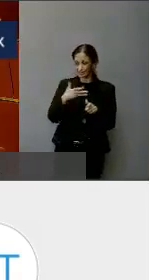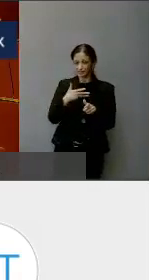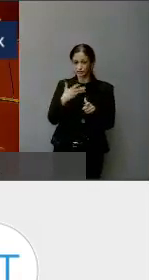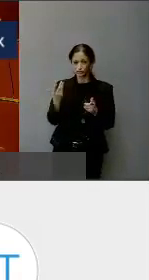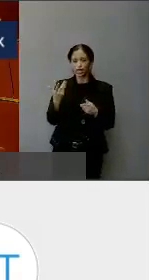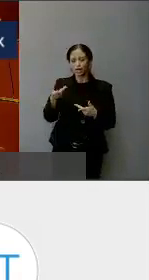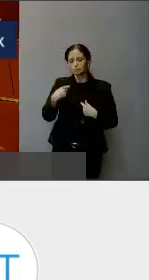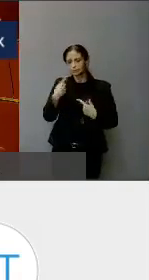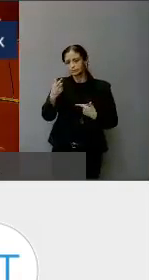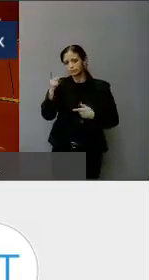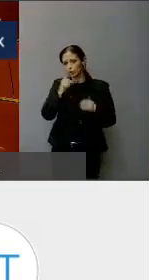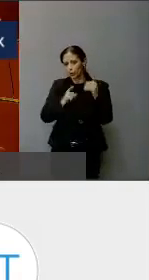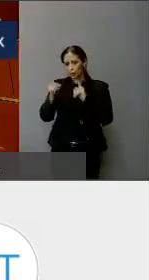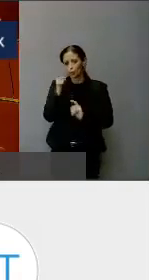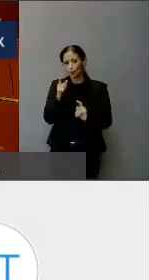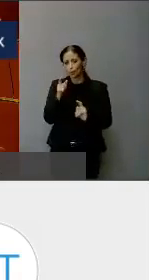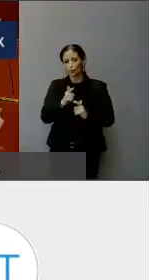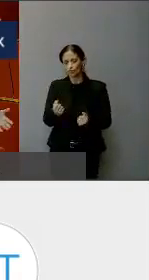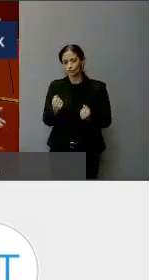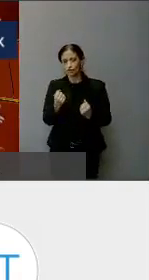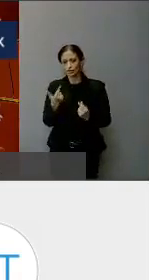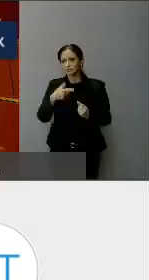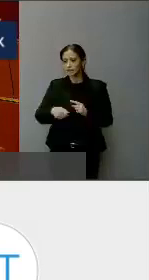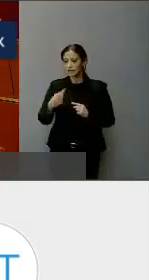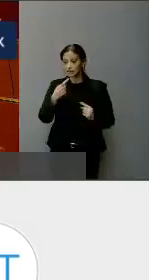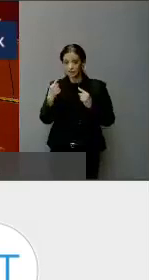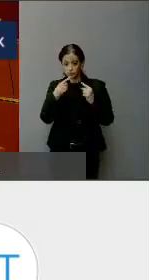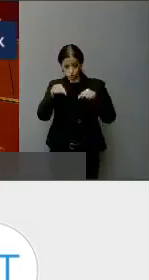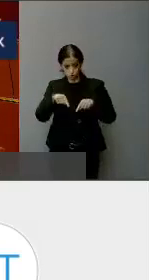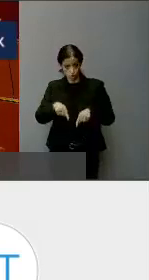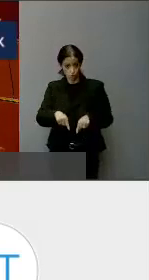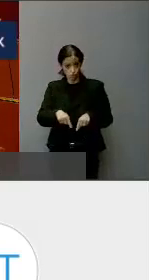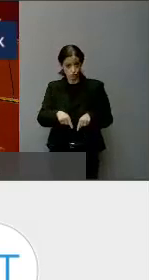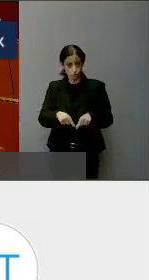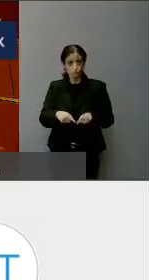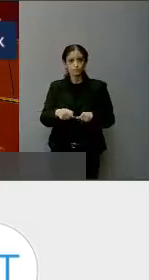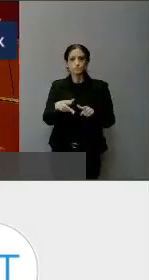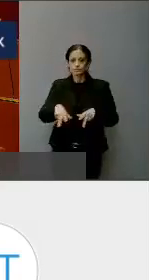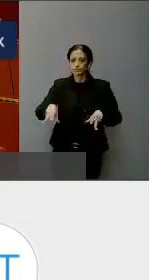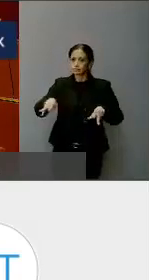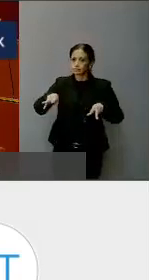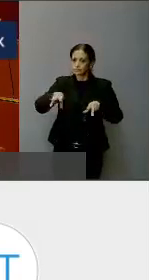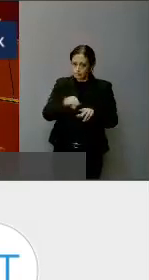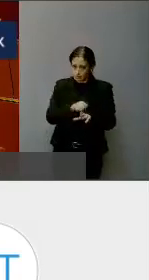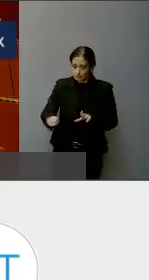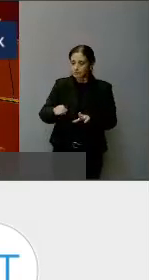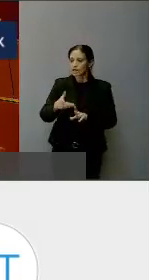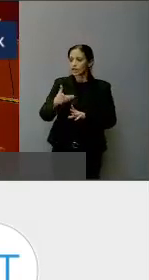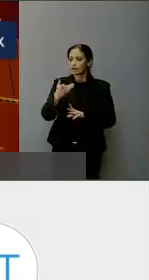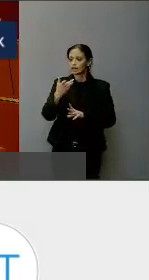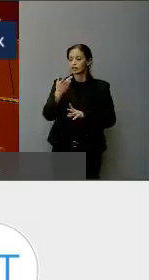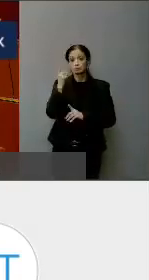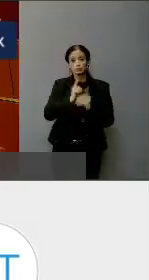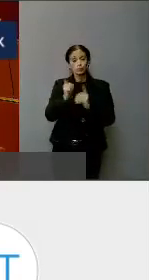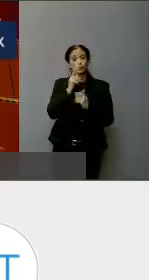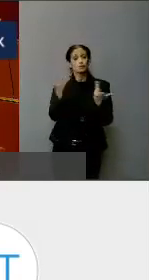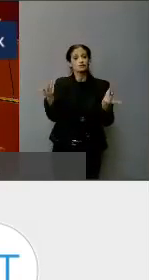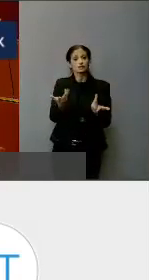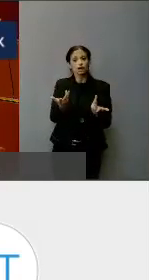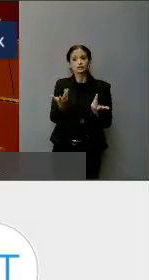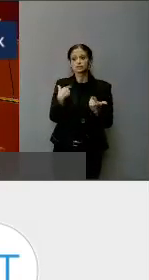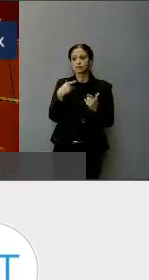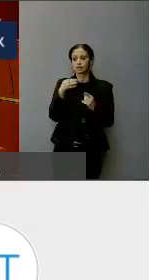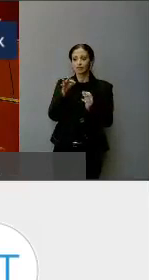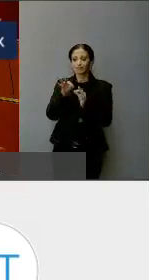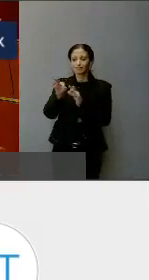preoccupato io sono preoccupata in tutta la discussione che faremo questo oggi siamo preoccupati del fatto che non conosciamo quali sono i veri